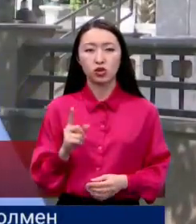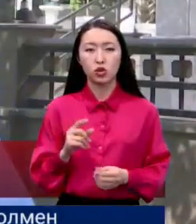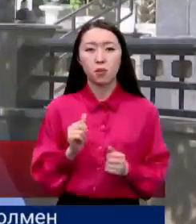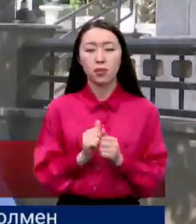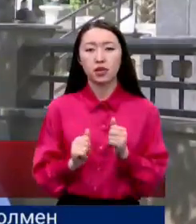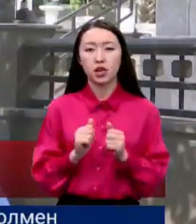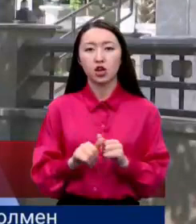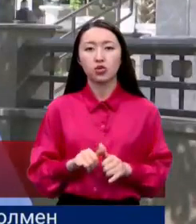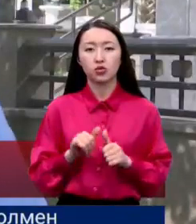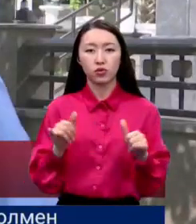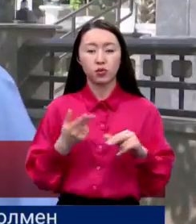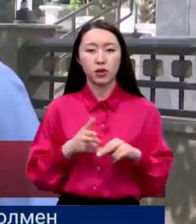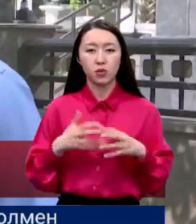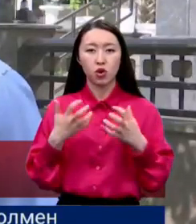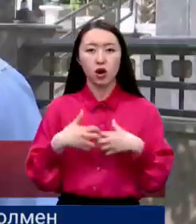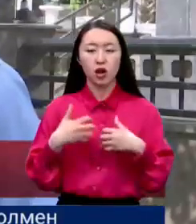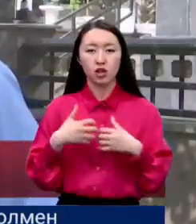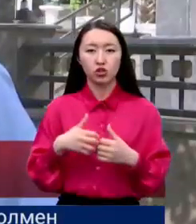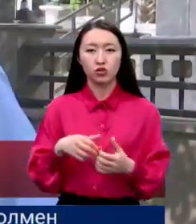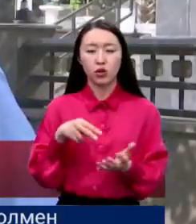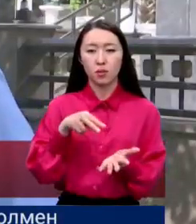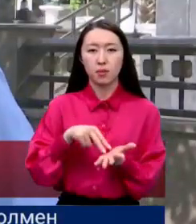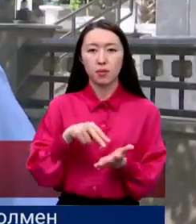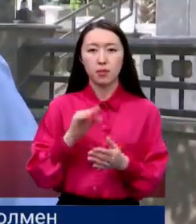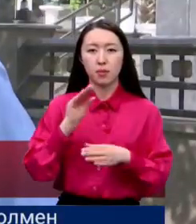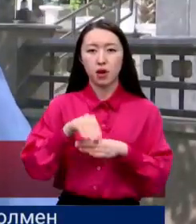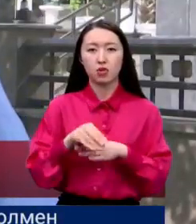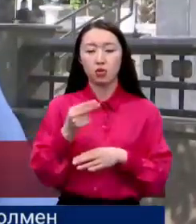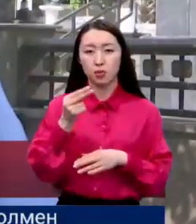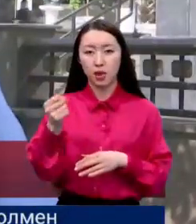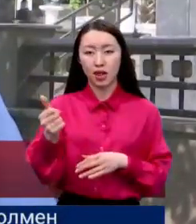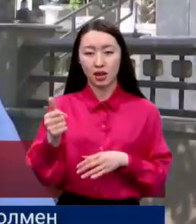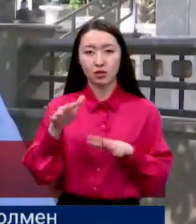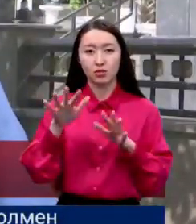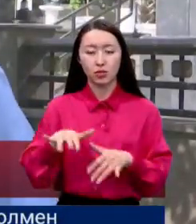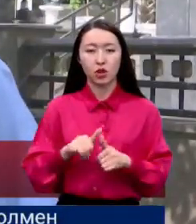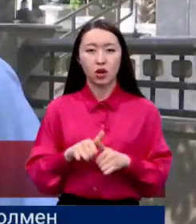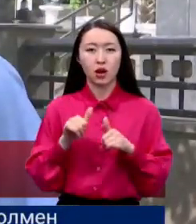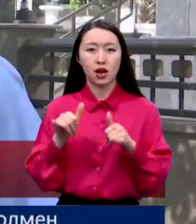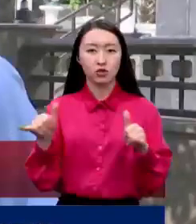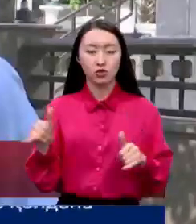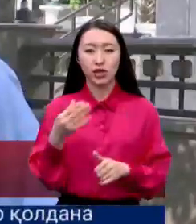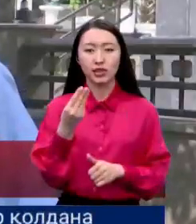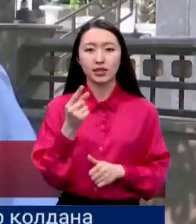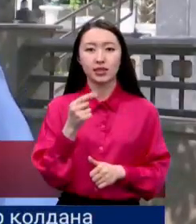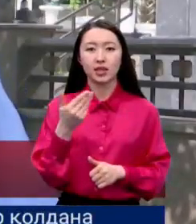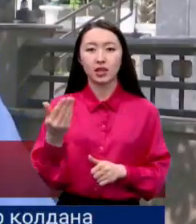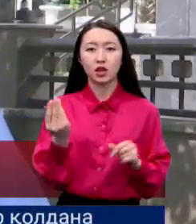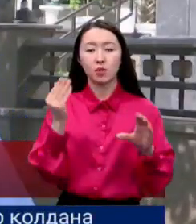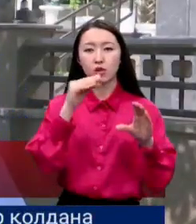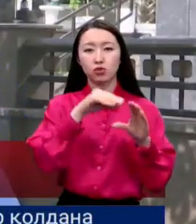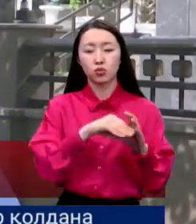Постоянно увеличивающийся, потому что количество парковочных мест, платных парковочных мест, оно растет, деньги за них